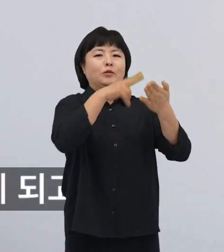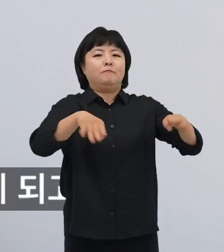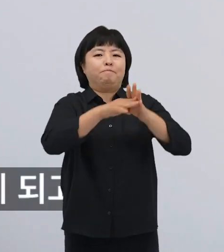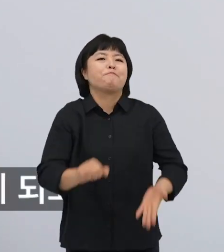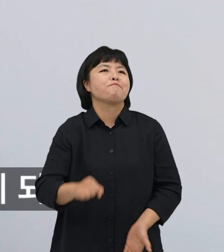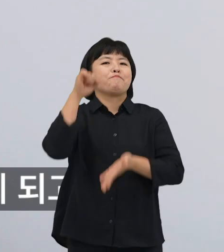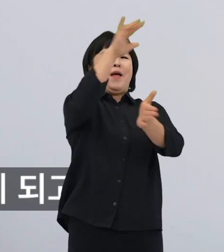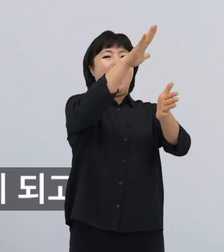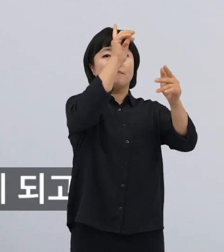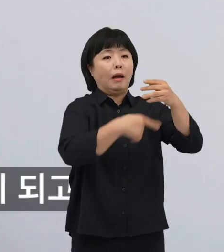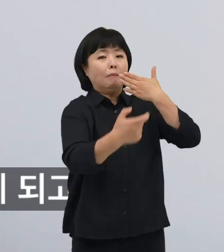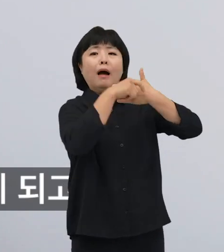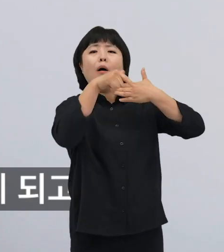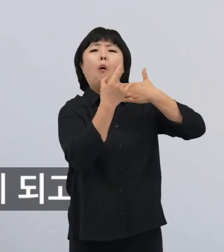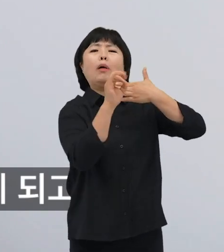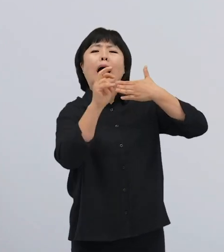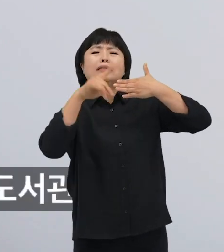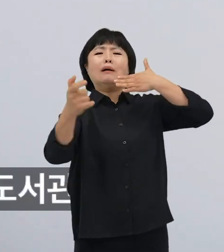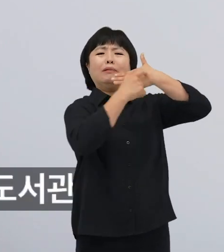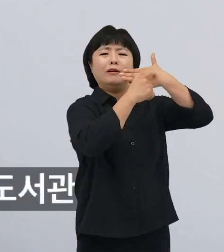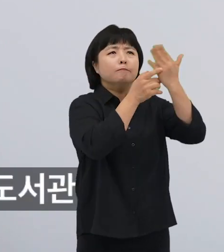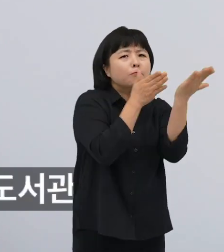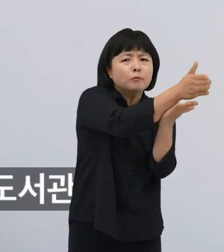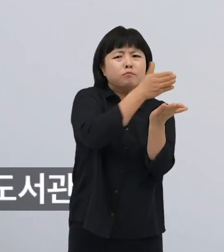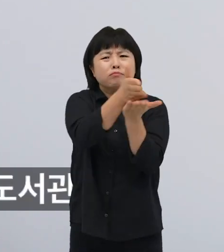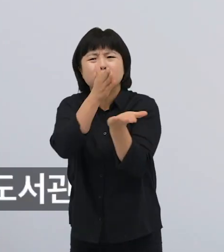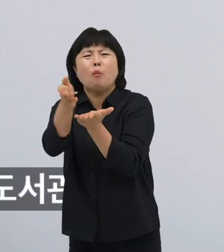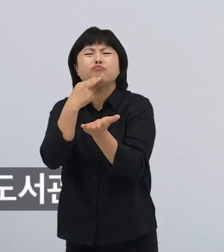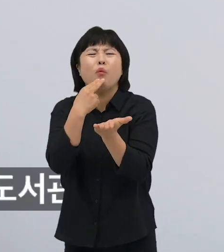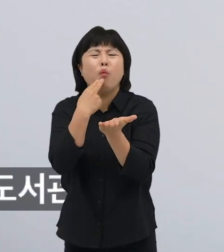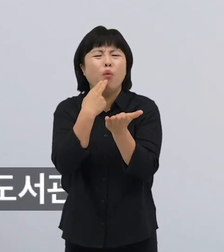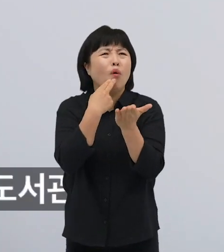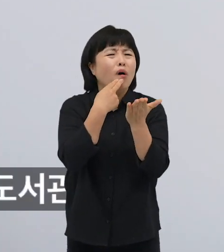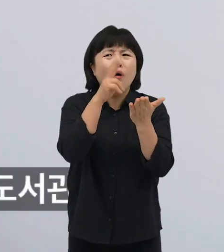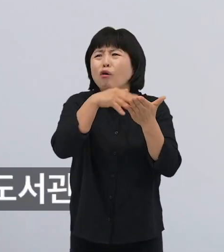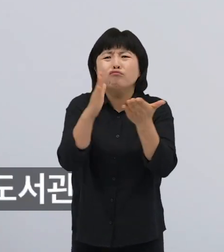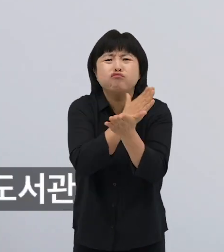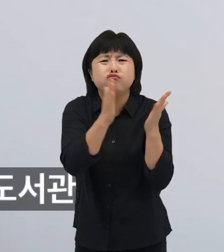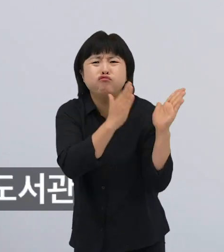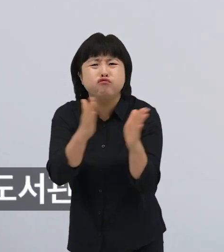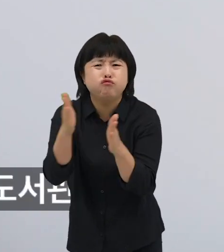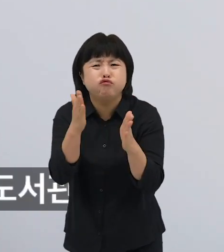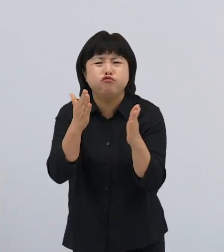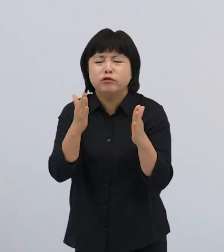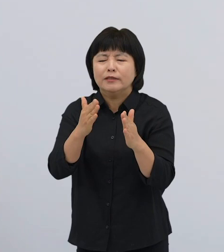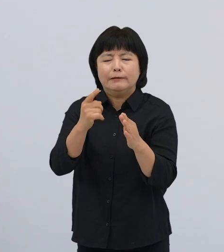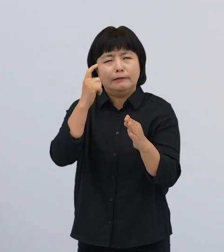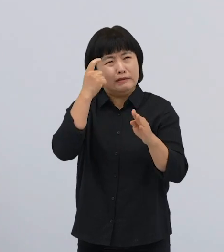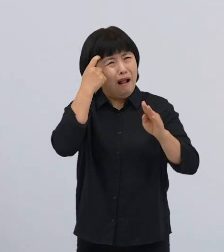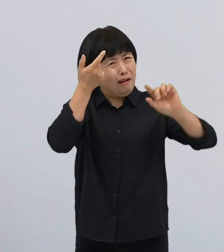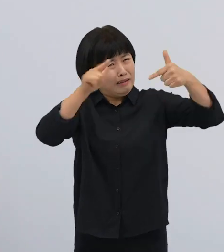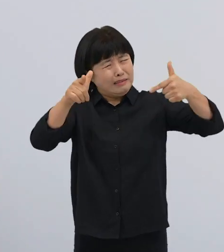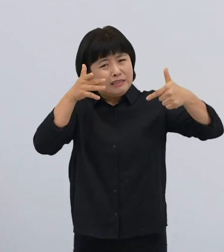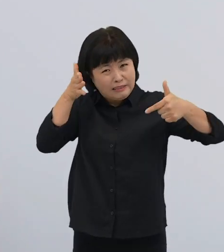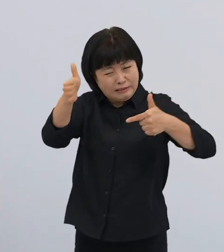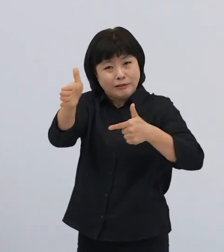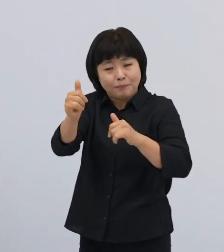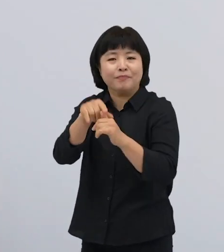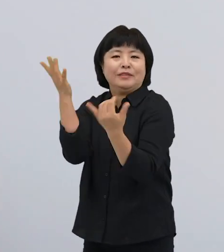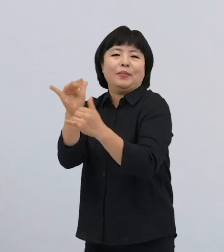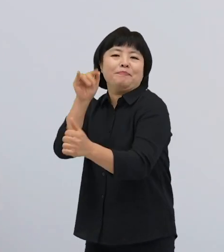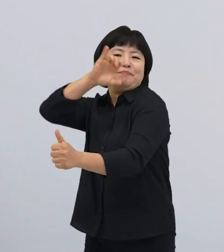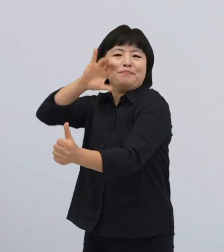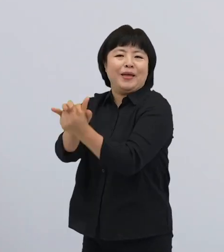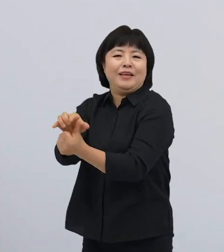딴 도서관을 개관하게 되고, 분류책에도 목록도 존재하지 않는 이 도서관에 공야장과는 다른